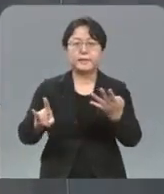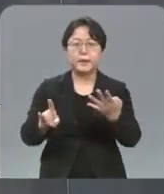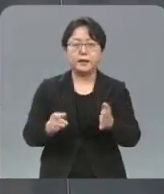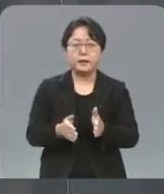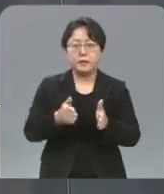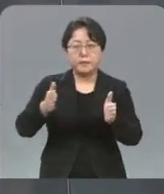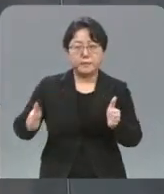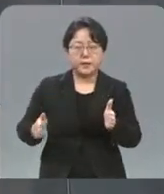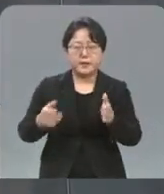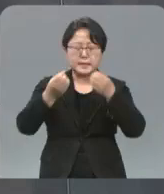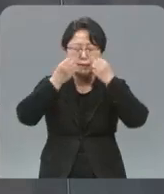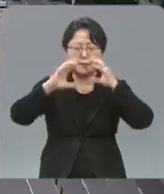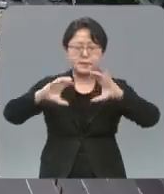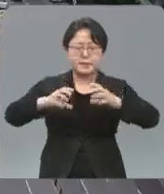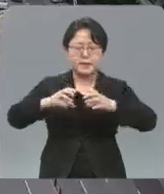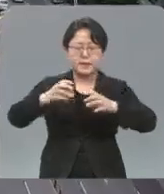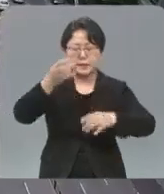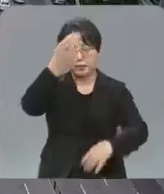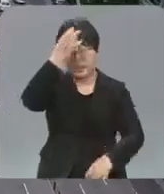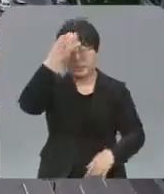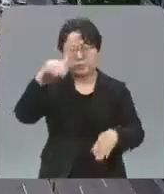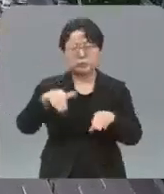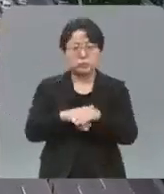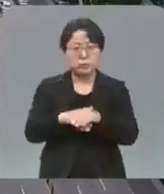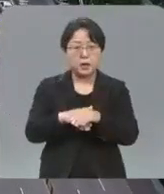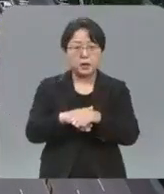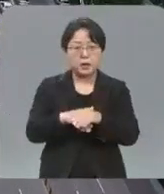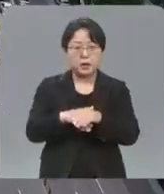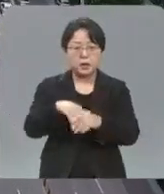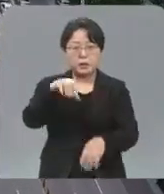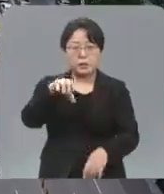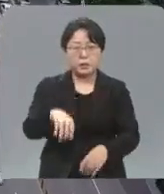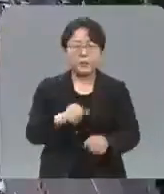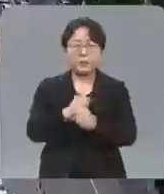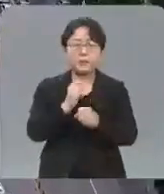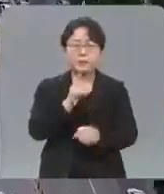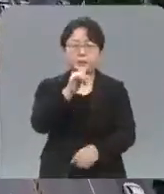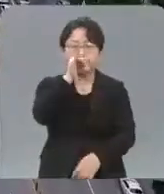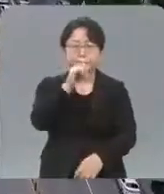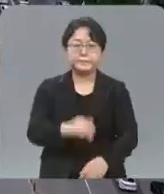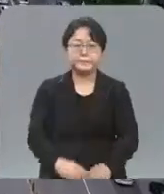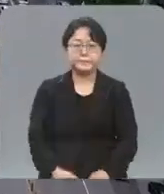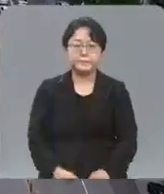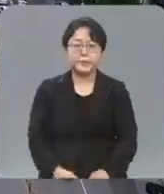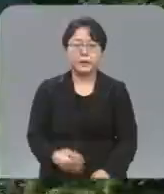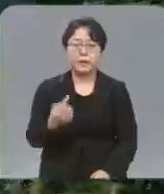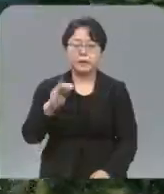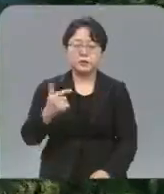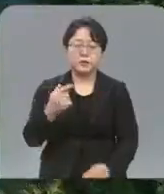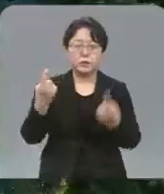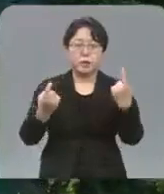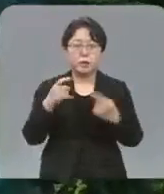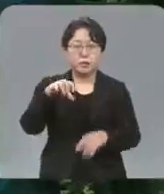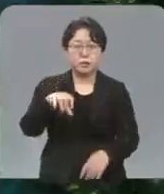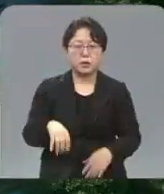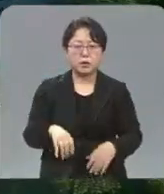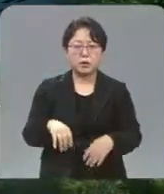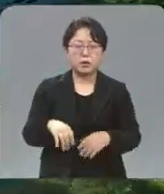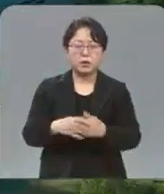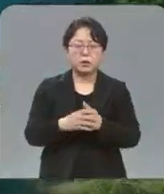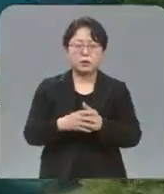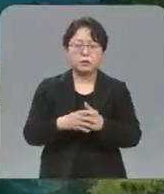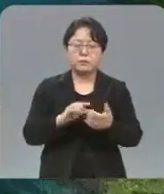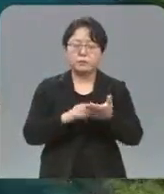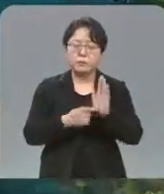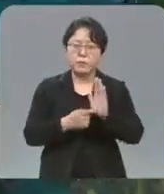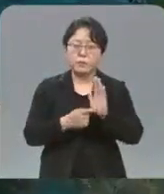확장해 광주 신세계 아트앤컬처파크로 개발하겠다는 계획도 제시했습니다. 한편 어등산 관광단지가 부지로 거론된